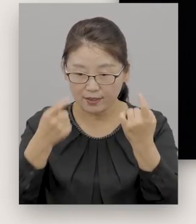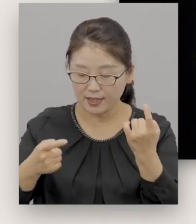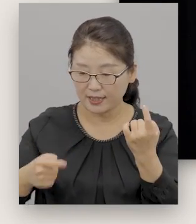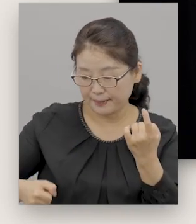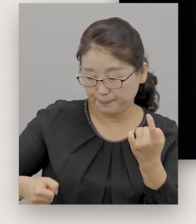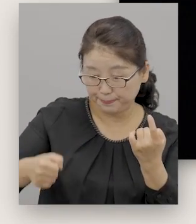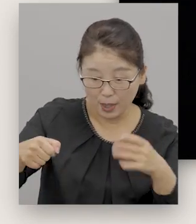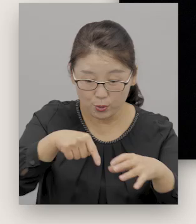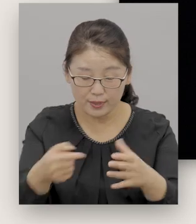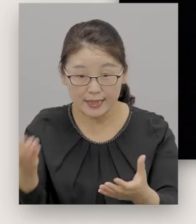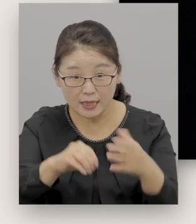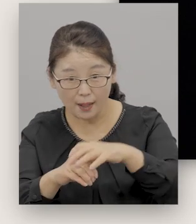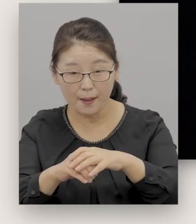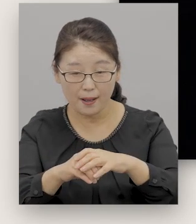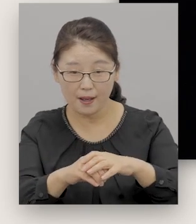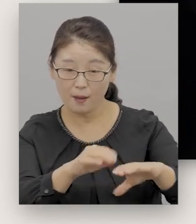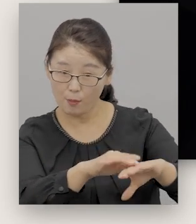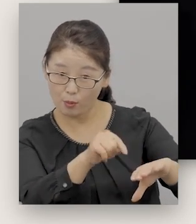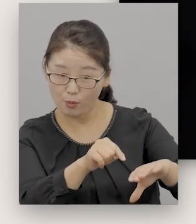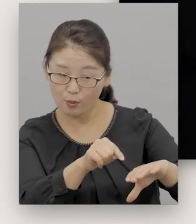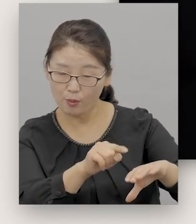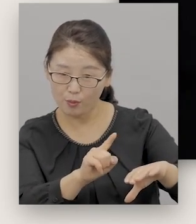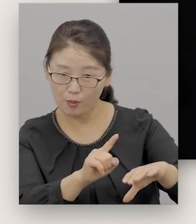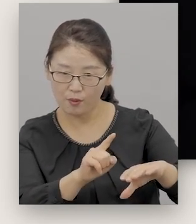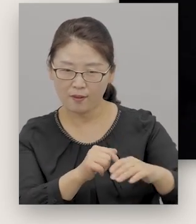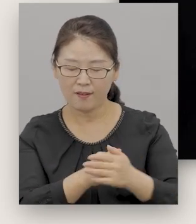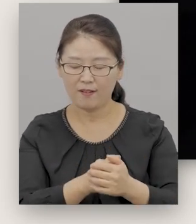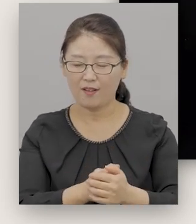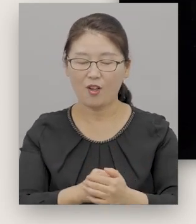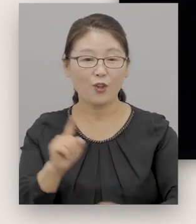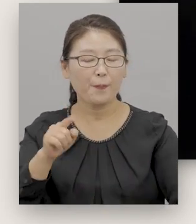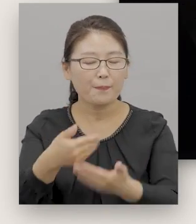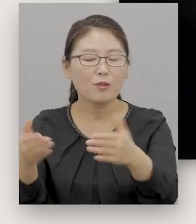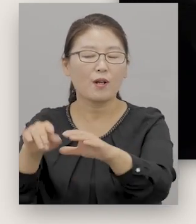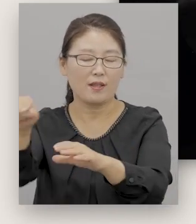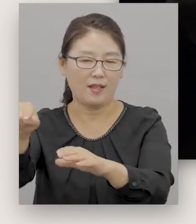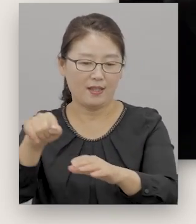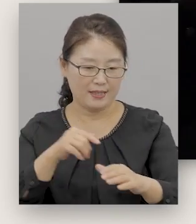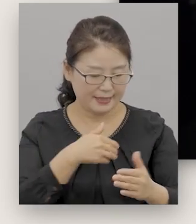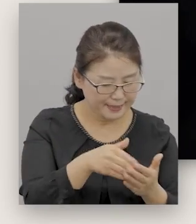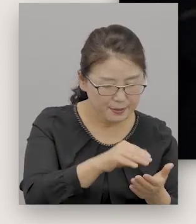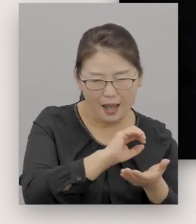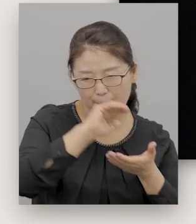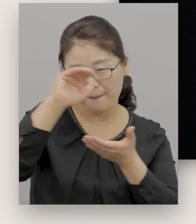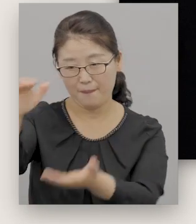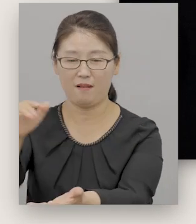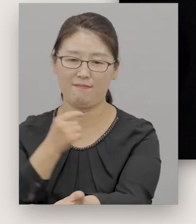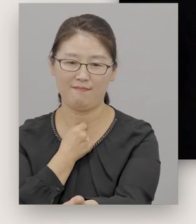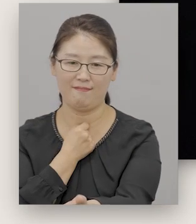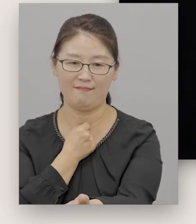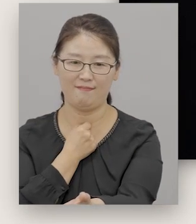여행 가방 속 상장에서도 볼수 있던 것처럼 한 기관에 본인의 작업을 굉장히 많이